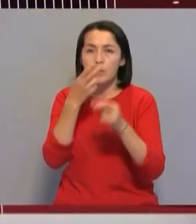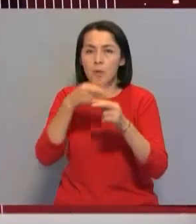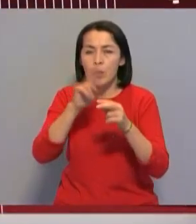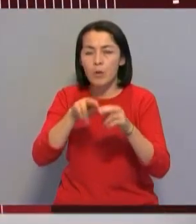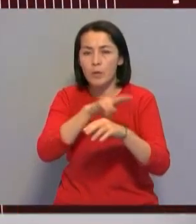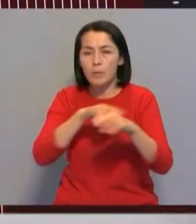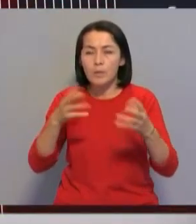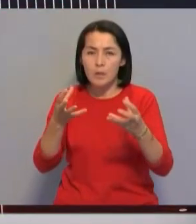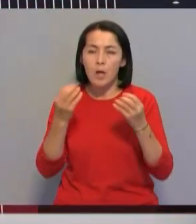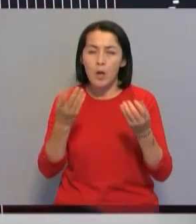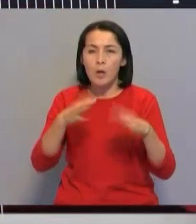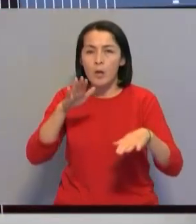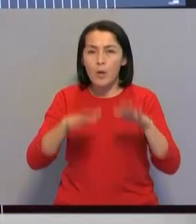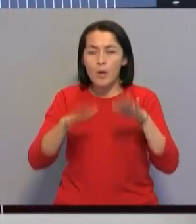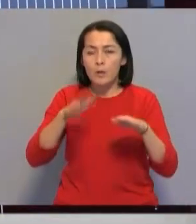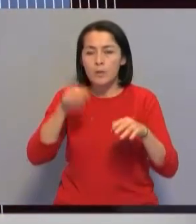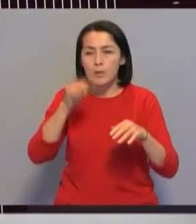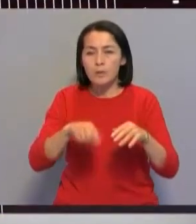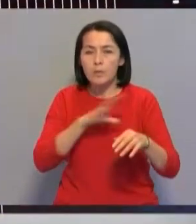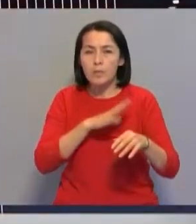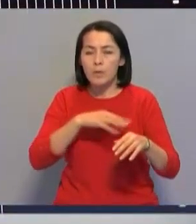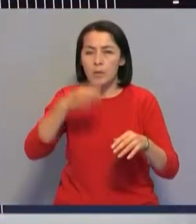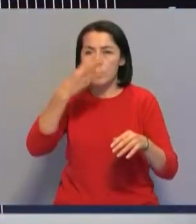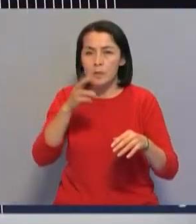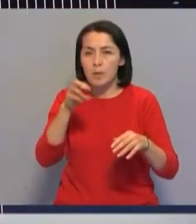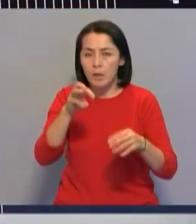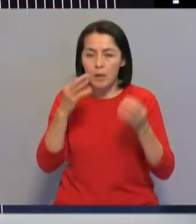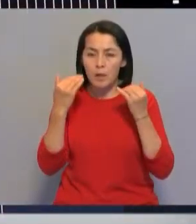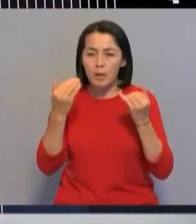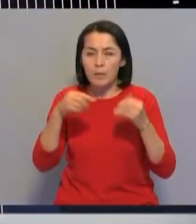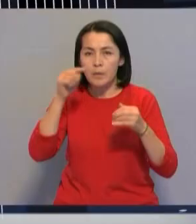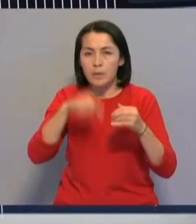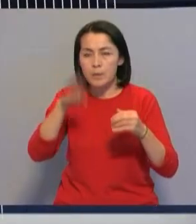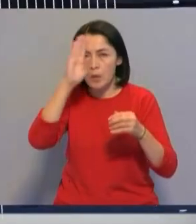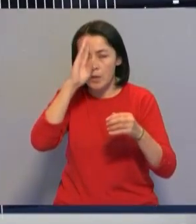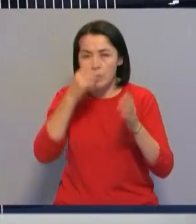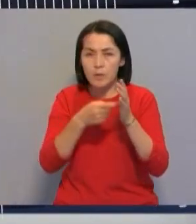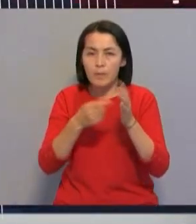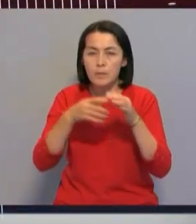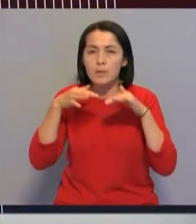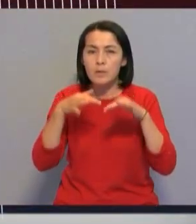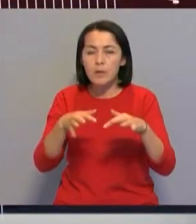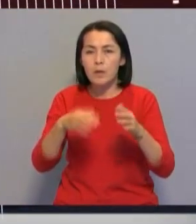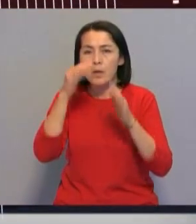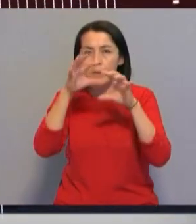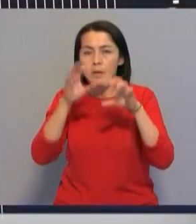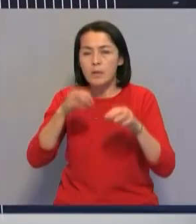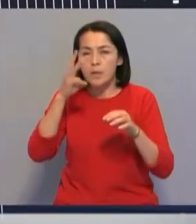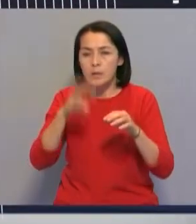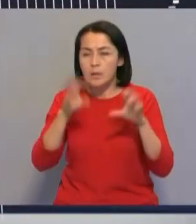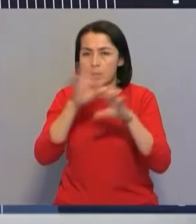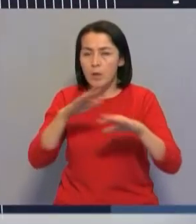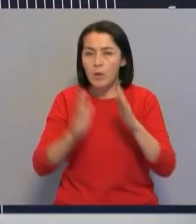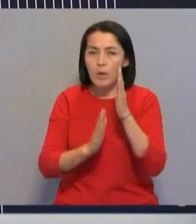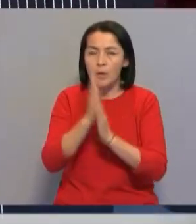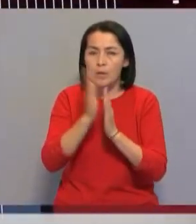полицейские изъяли общий вес запрещённых растений составил около 30 кг в отношении мужчины возбуждено уголовное дело по статье 300 незаконное